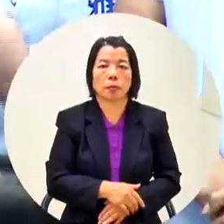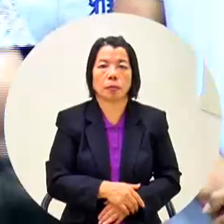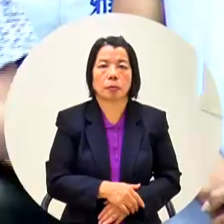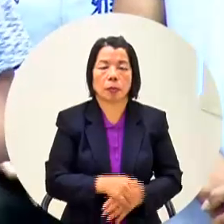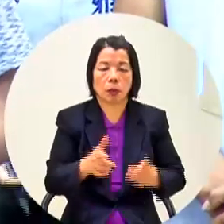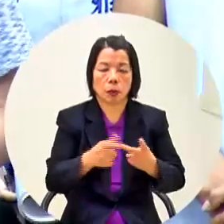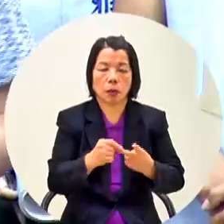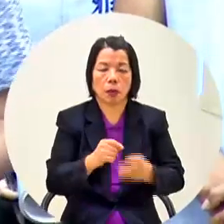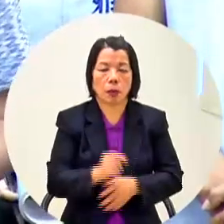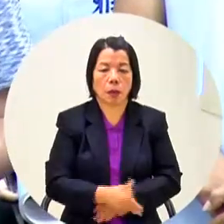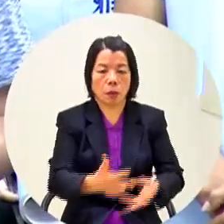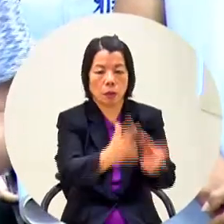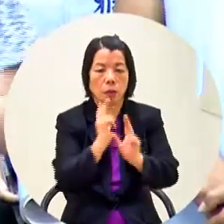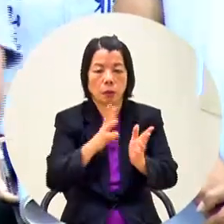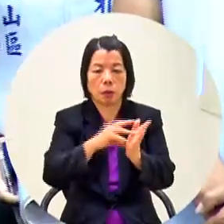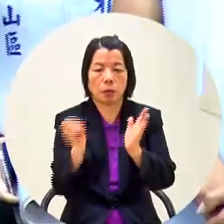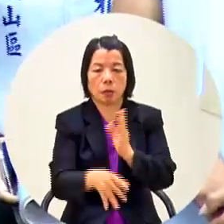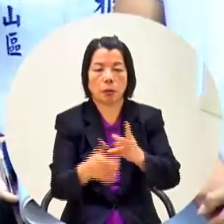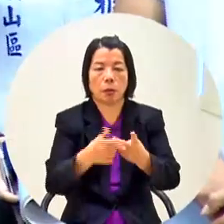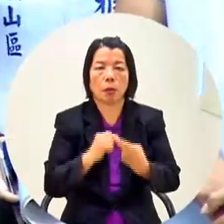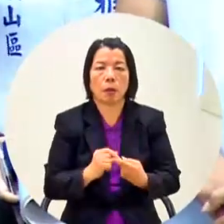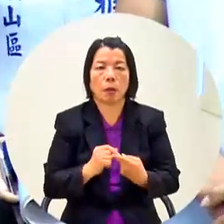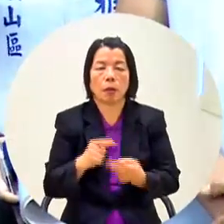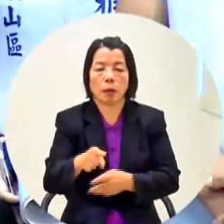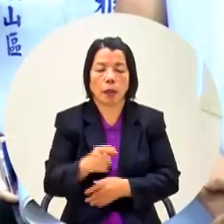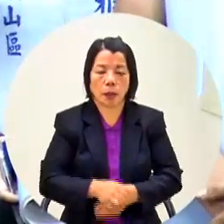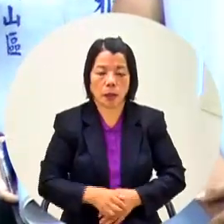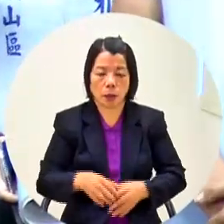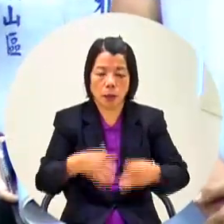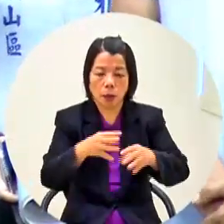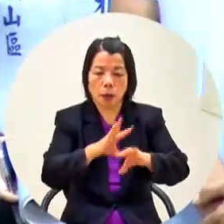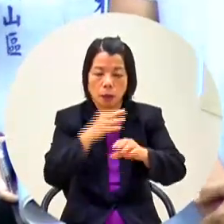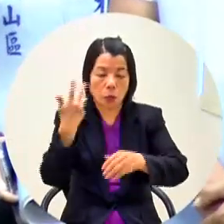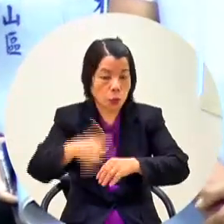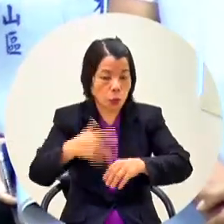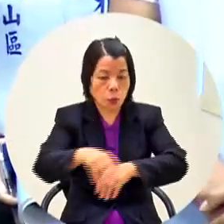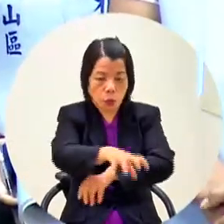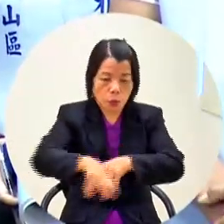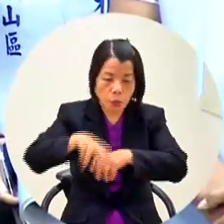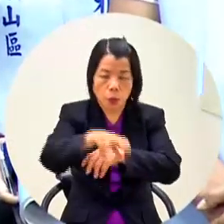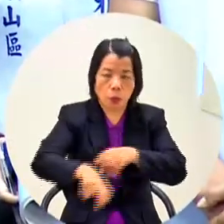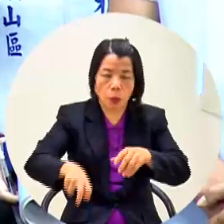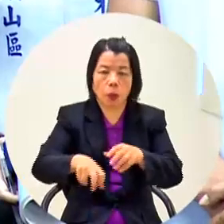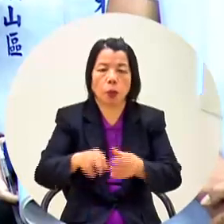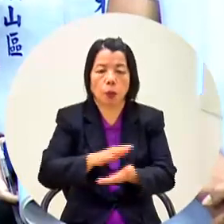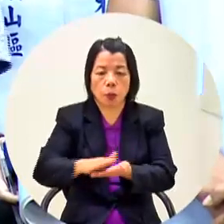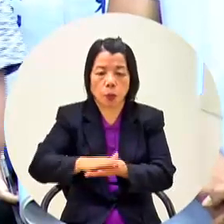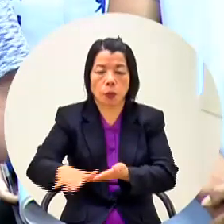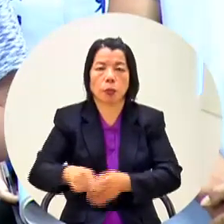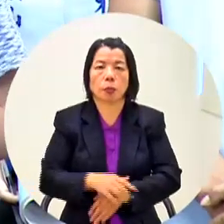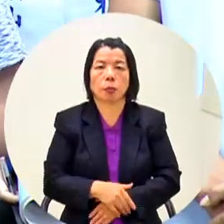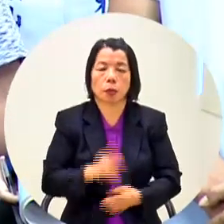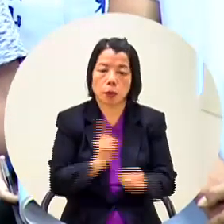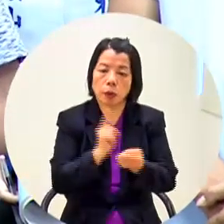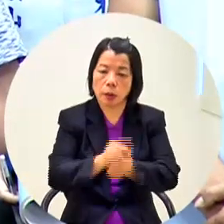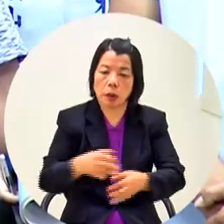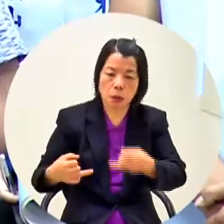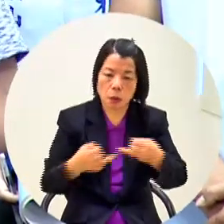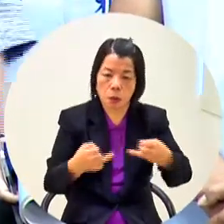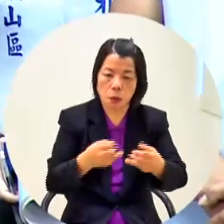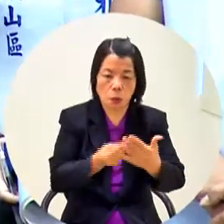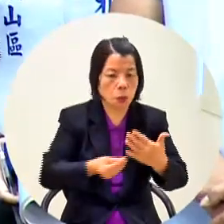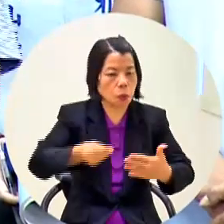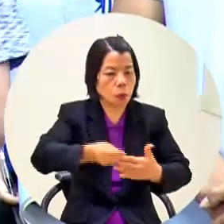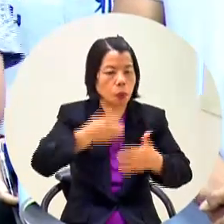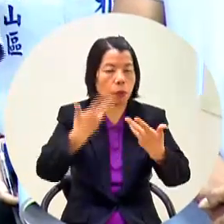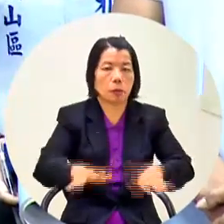拆路桥啊、地下道啊、清淤水沟啊，我相信它的效率真的都提高了很多哦。